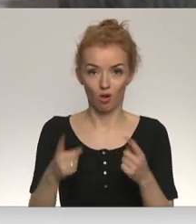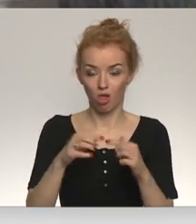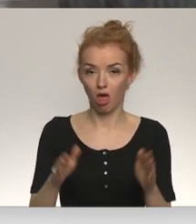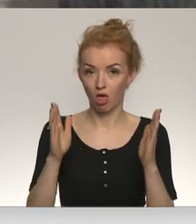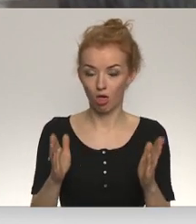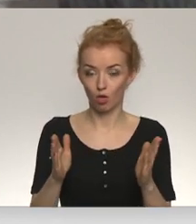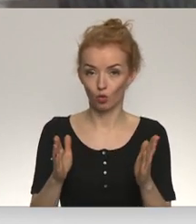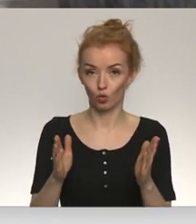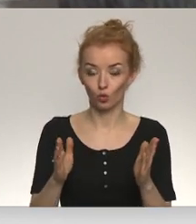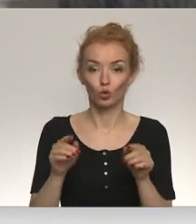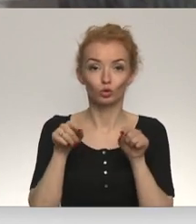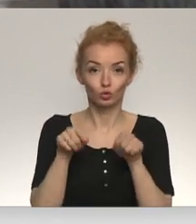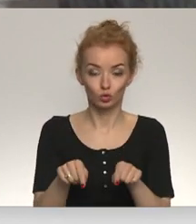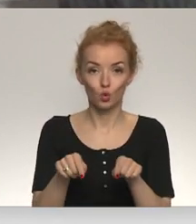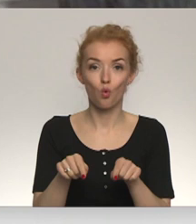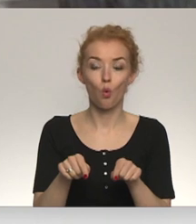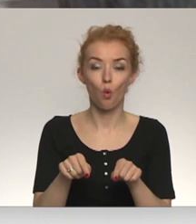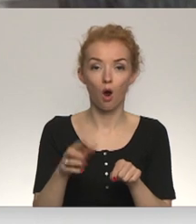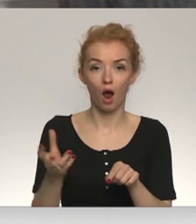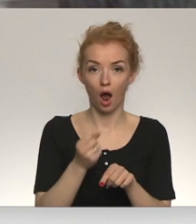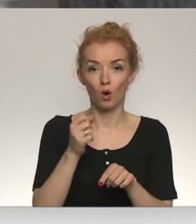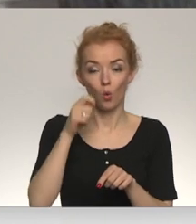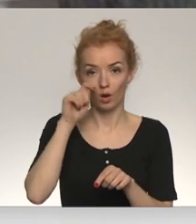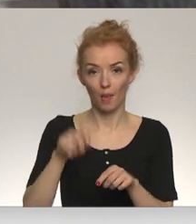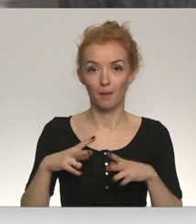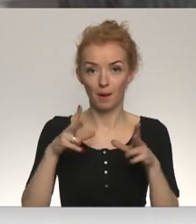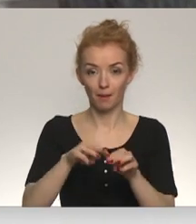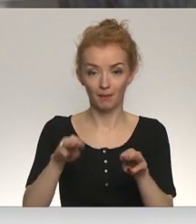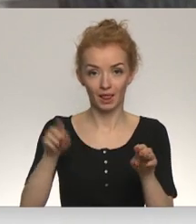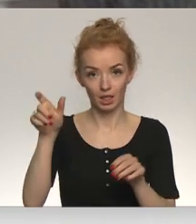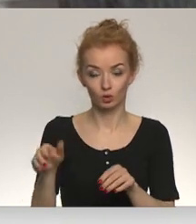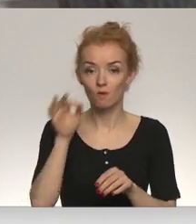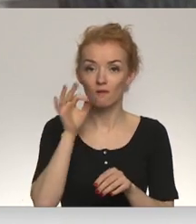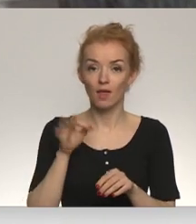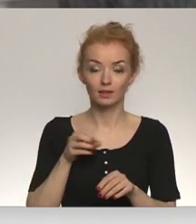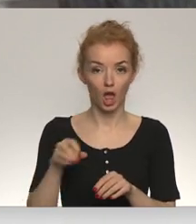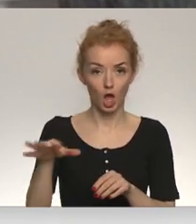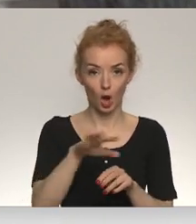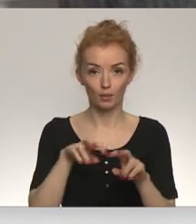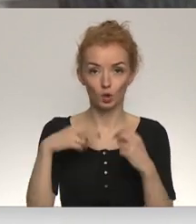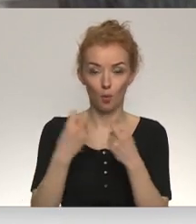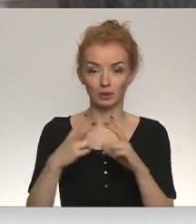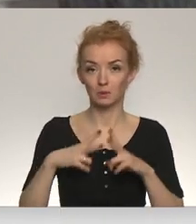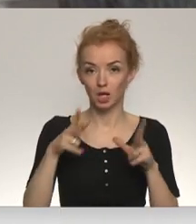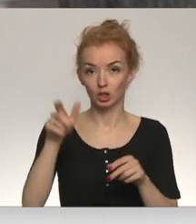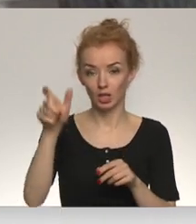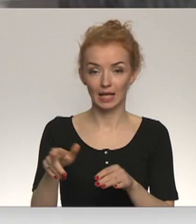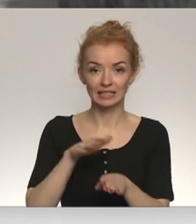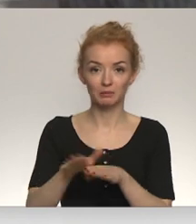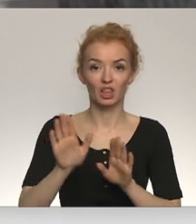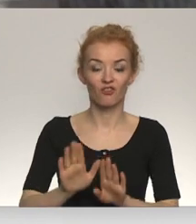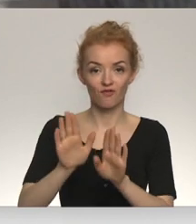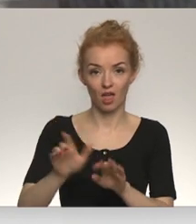lūko pēc sarunas ar Ukrainas premjerministru mums sacīja Eiropas komisijas priekšsēdētājs izpildvietnieks